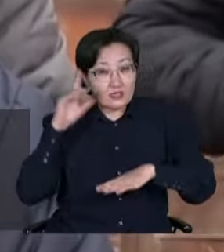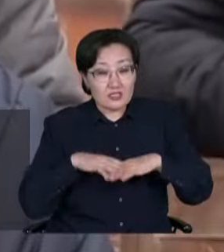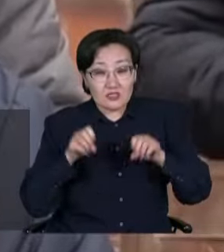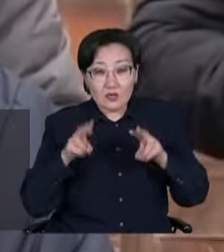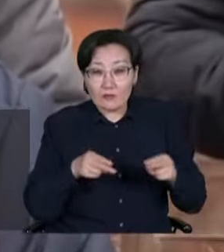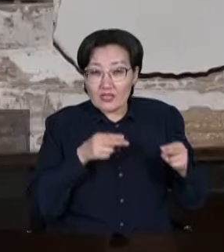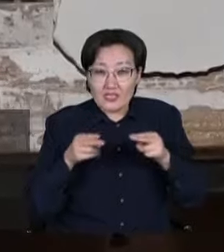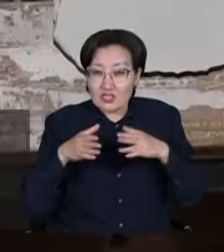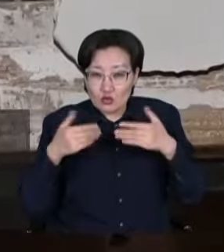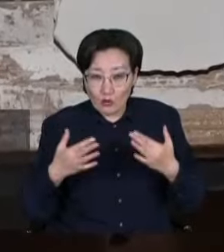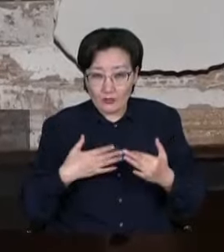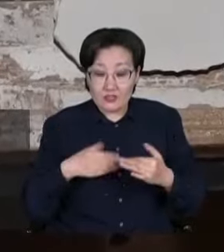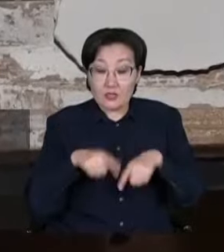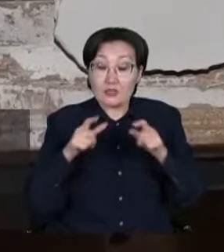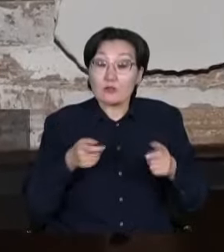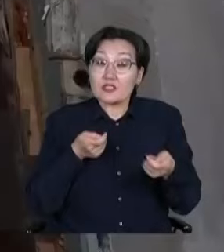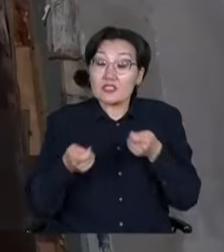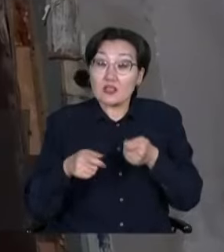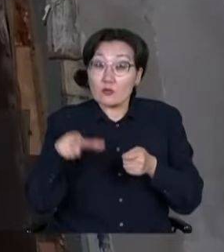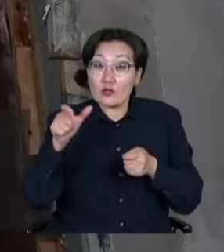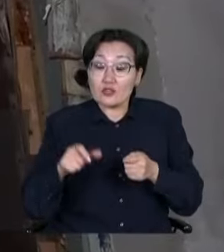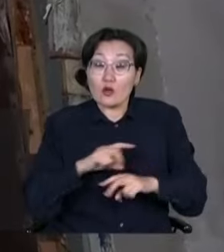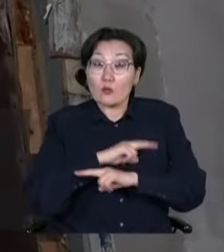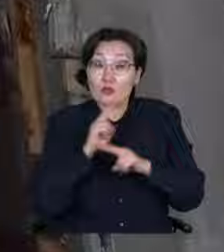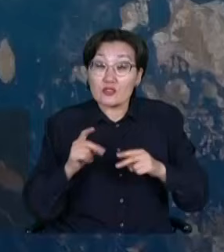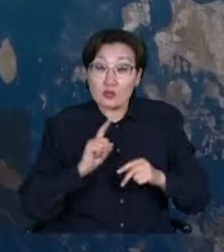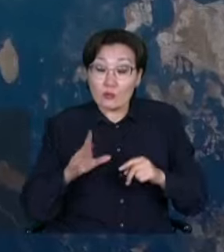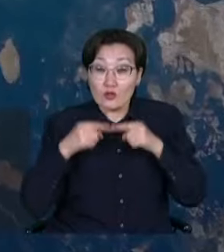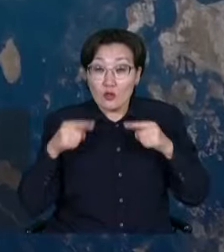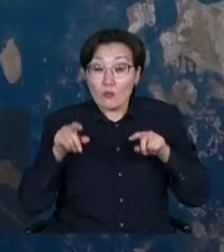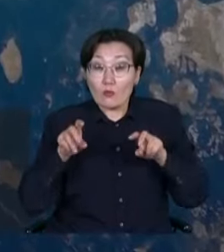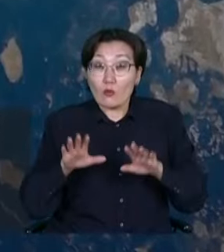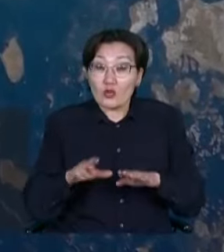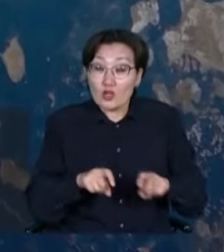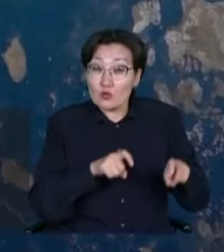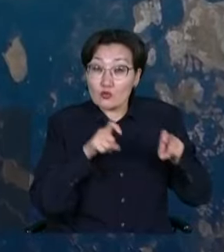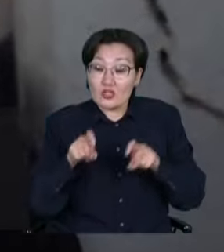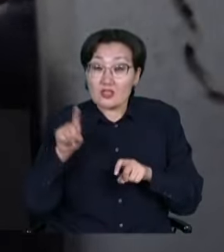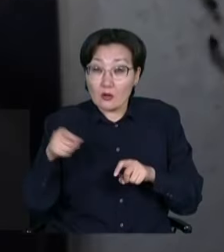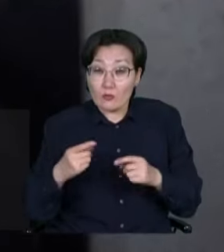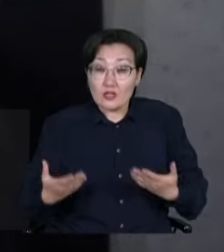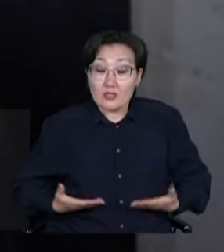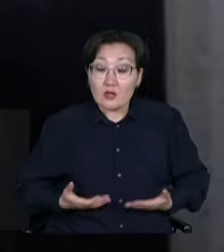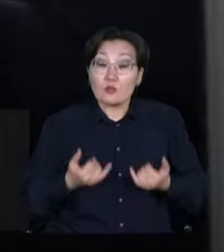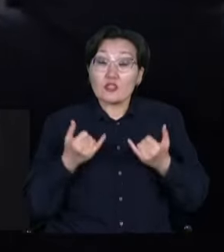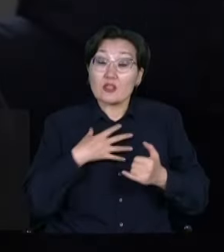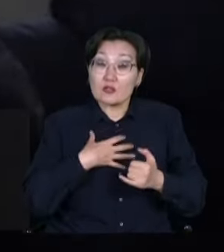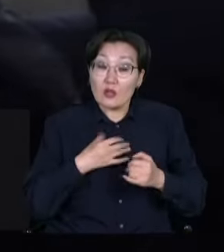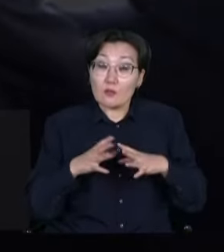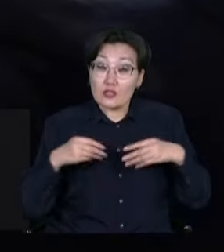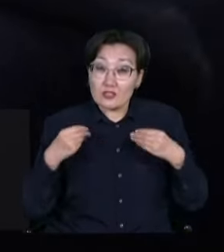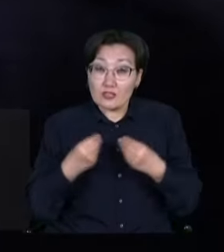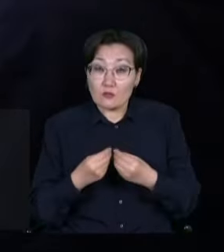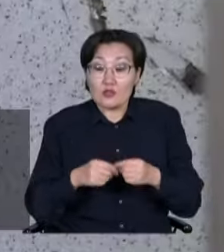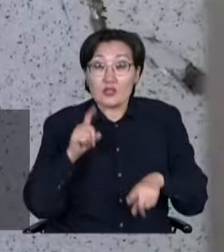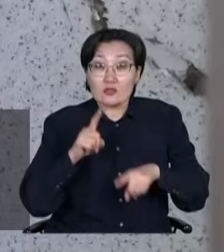келген емес бізге. Тұрғындар биліктен адам шығыны болғанын күтпей, басқа жерге көшіруді талап етумен келеді. Өмірлері үшін алаңдаған біраз отбасы